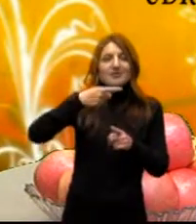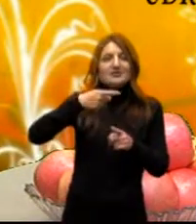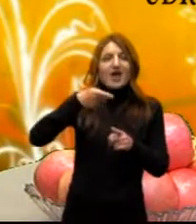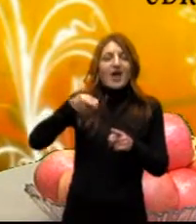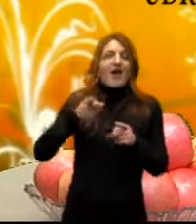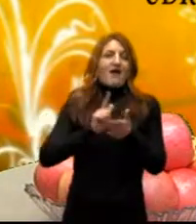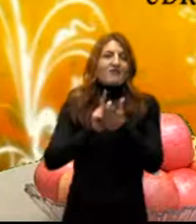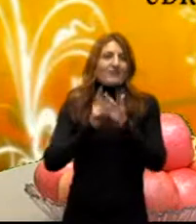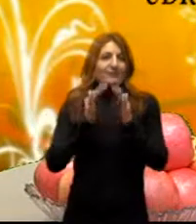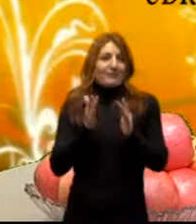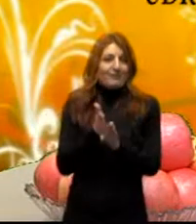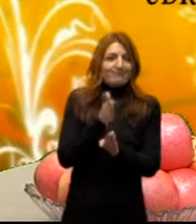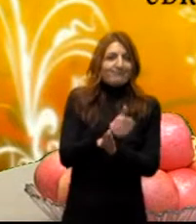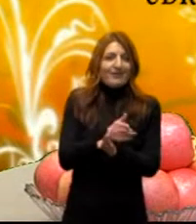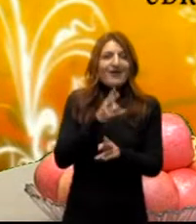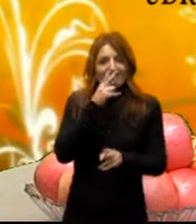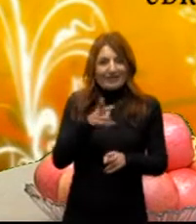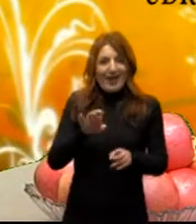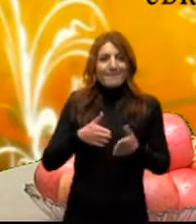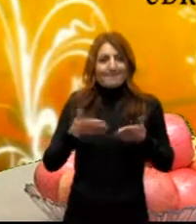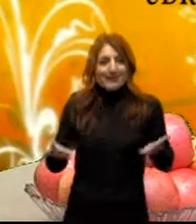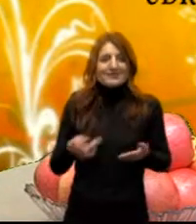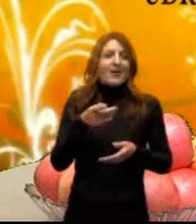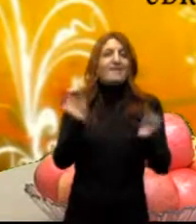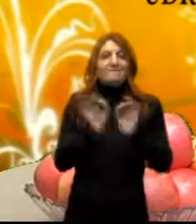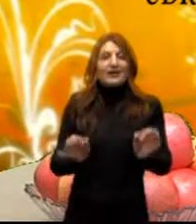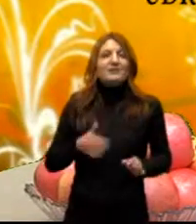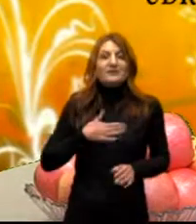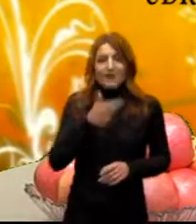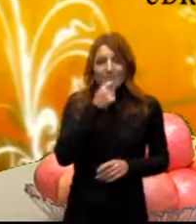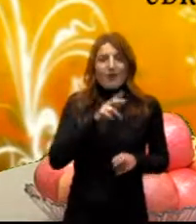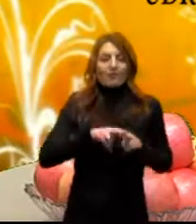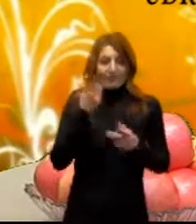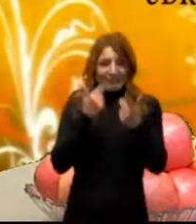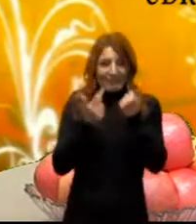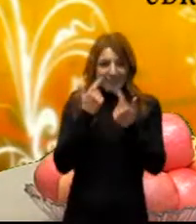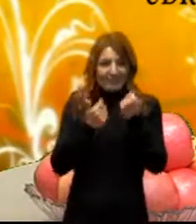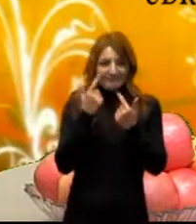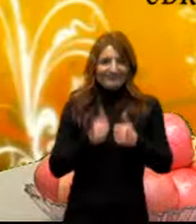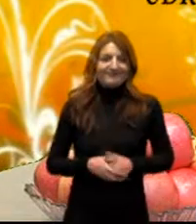Badnjak. Vidjet ćete emisiju. Pripremite svoje rupčiće jer ćemo plakati.